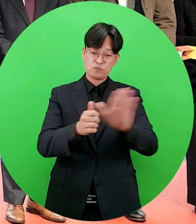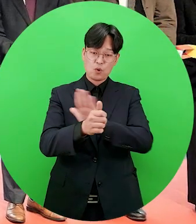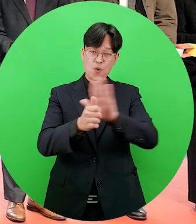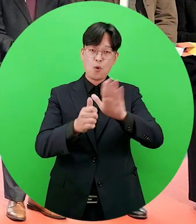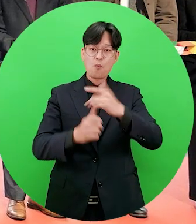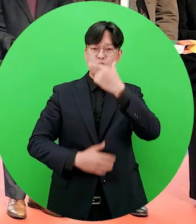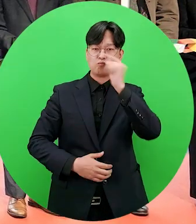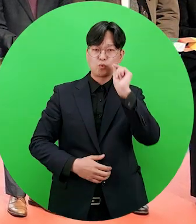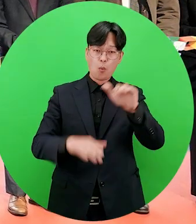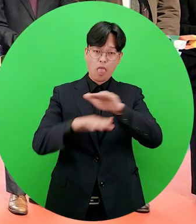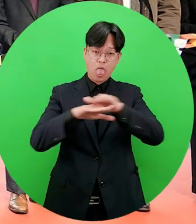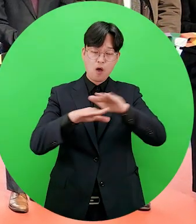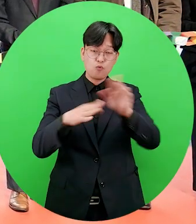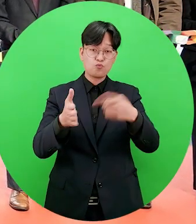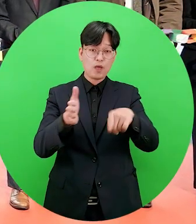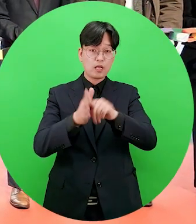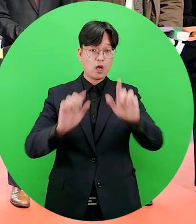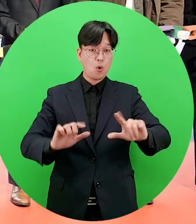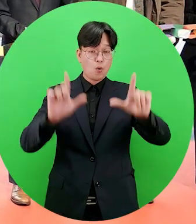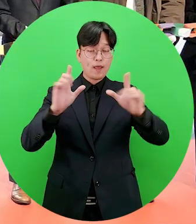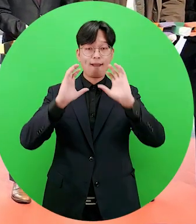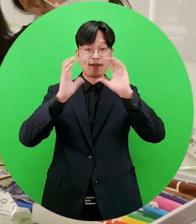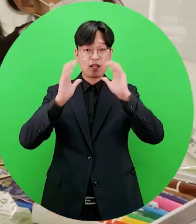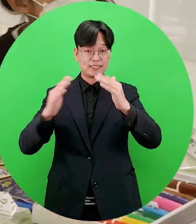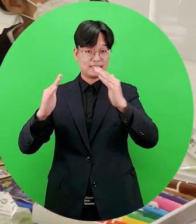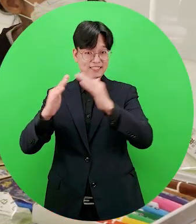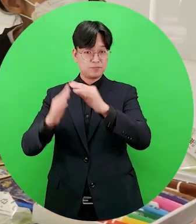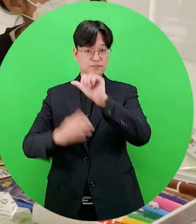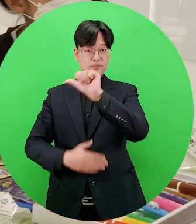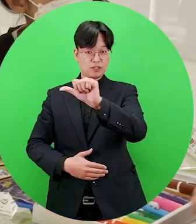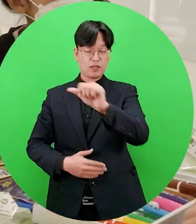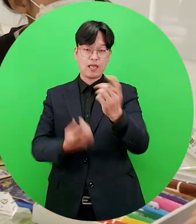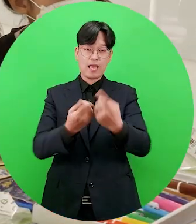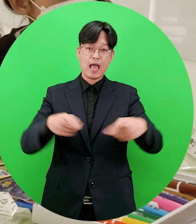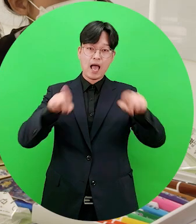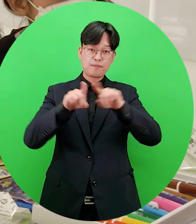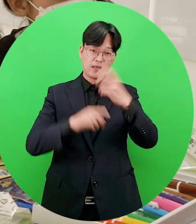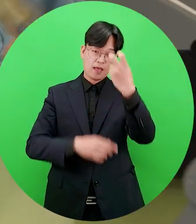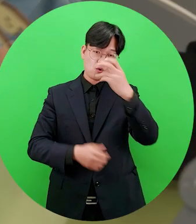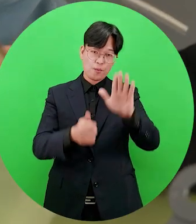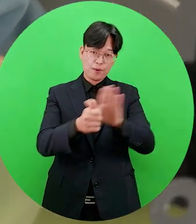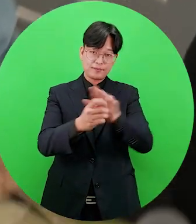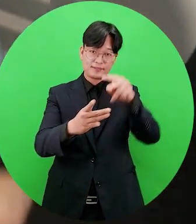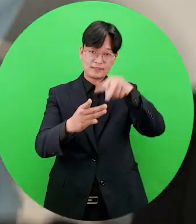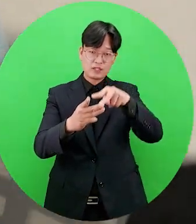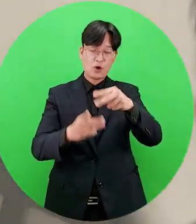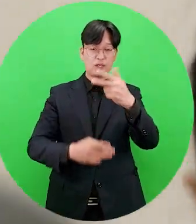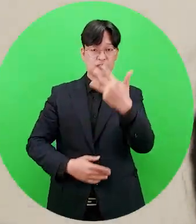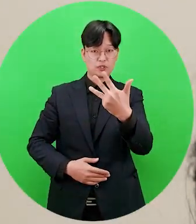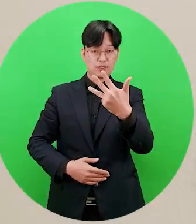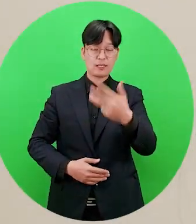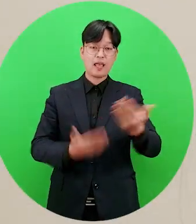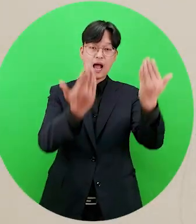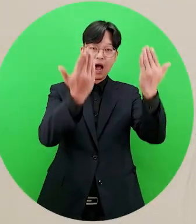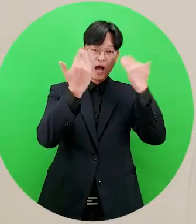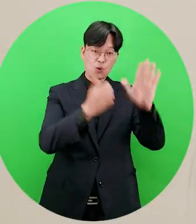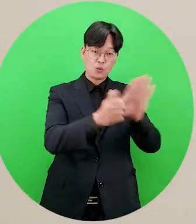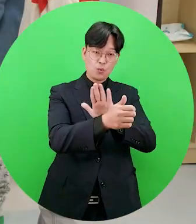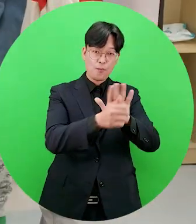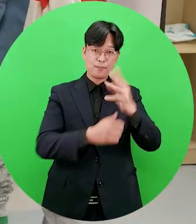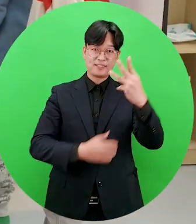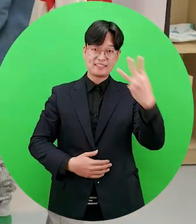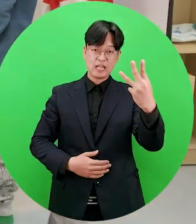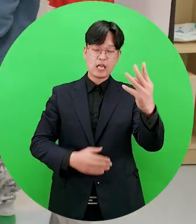위해 올해 국공립 어린이집 5개소, 다함께 돌봄센터 8개소, 학교 돌봄부터 3개